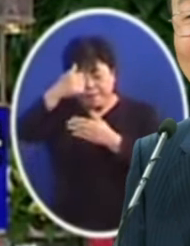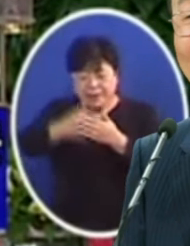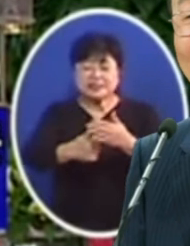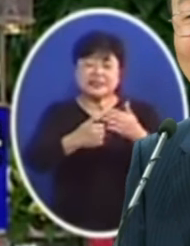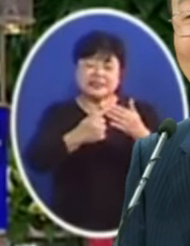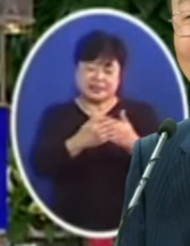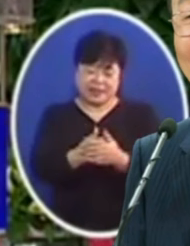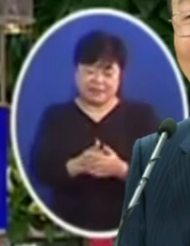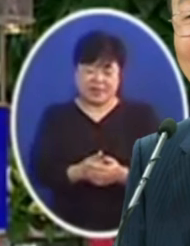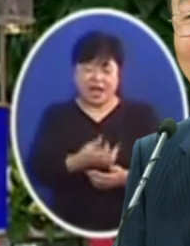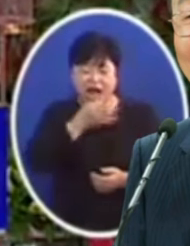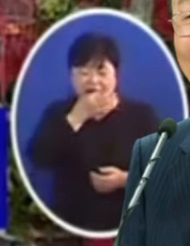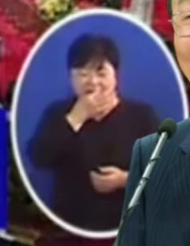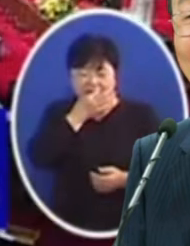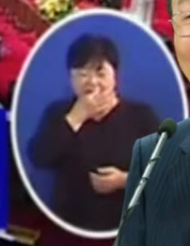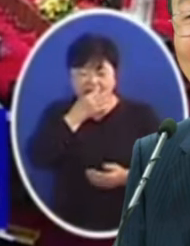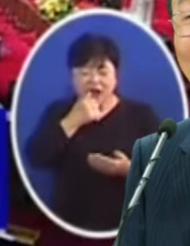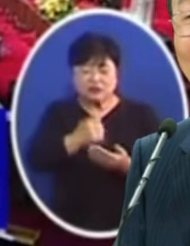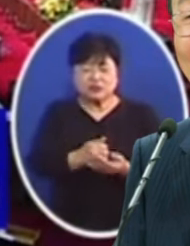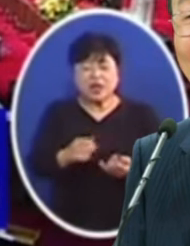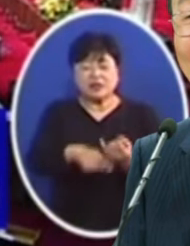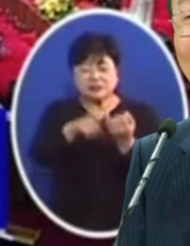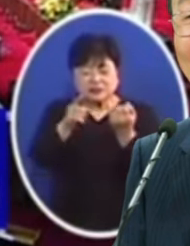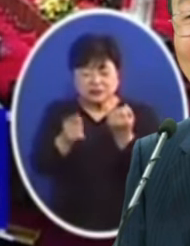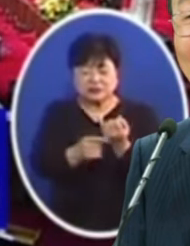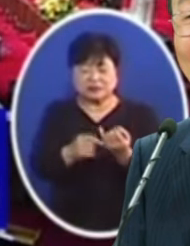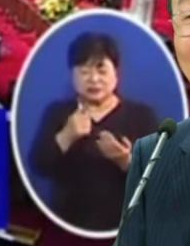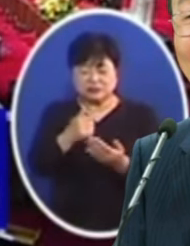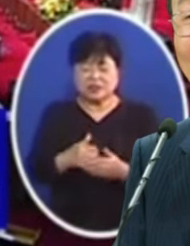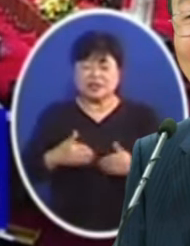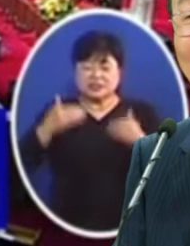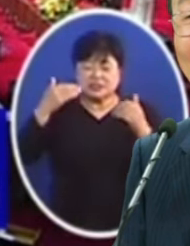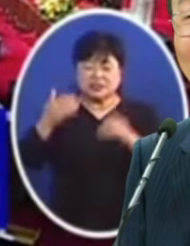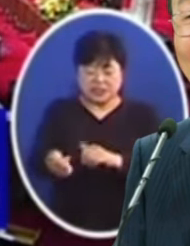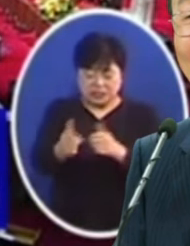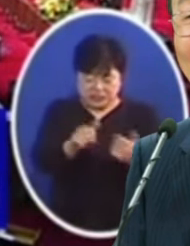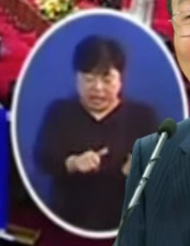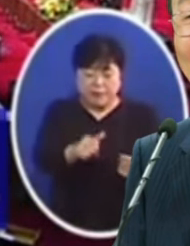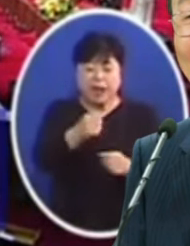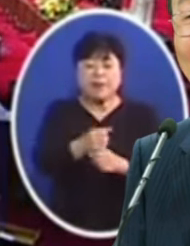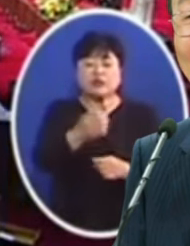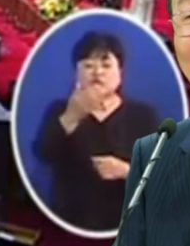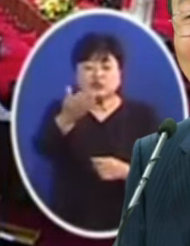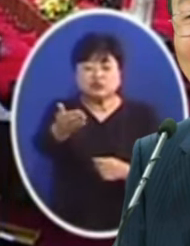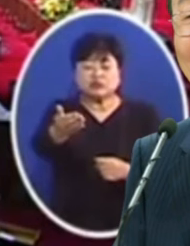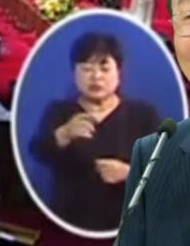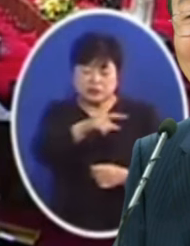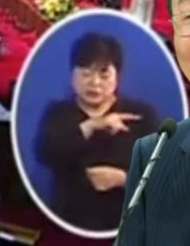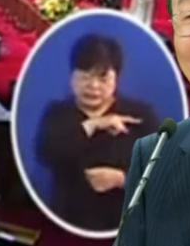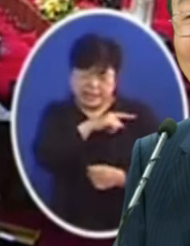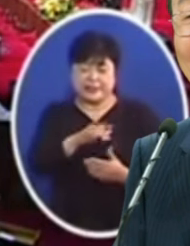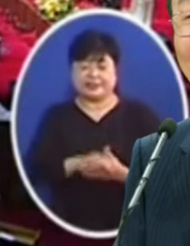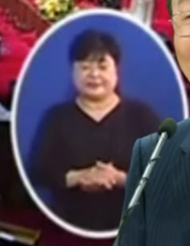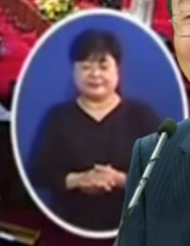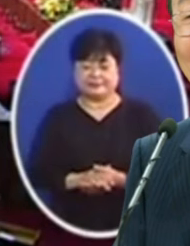미혹되미니 욕심이 잉태한 즉 죄를 낳고 죄가 장성한 즉 사망을 낳는다고 말하는 것입니다. 가장